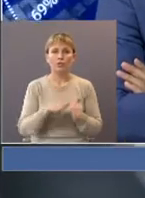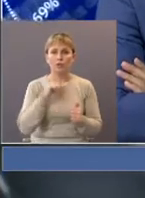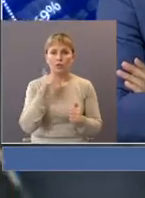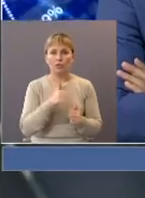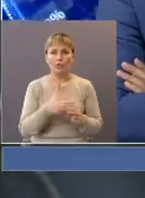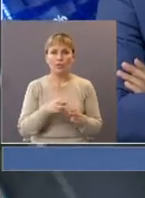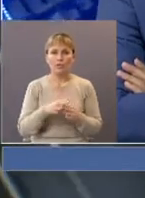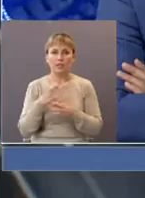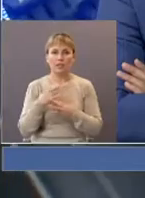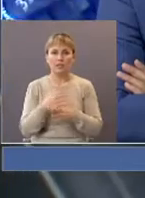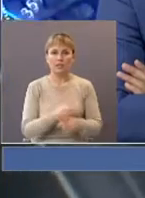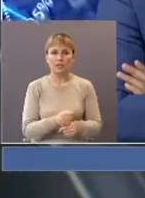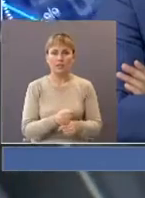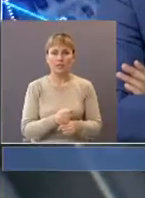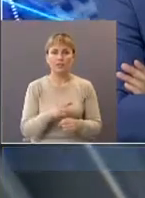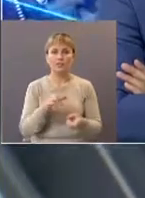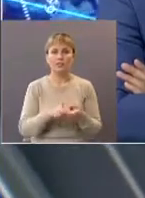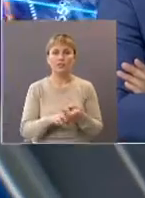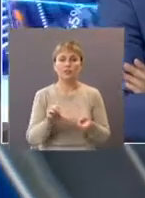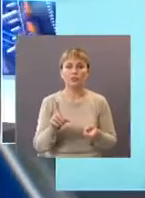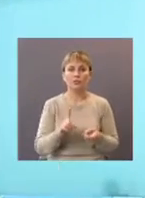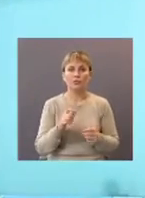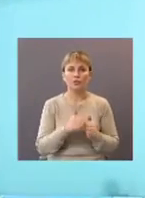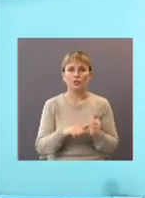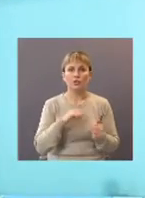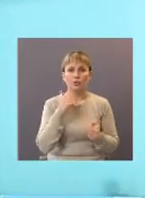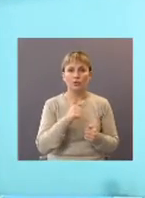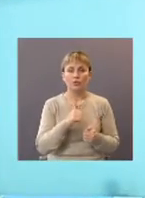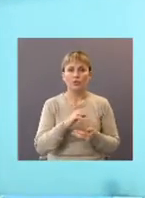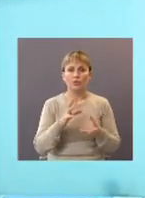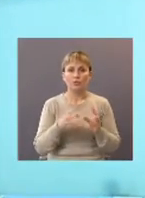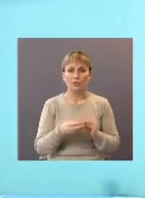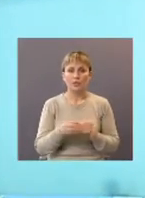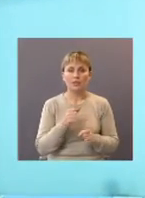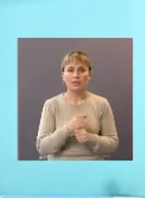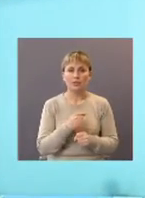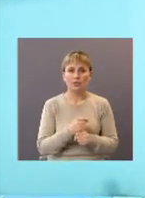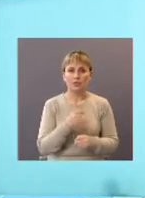объем сокращается. В связи с чем? Ежегодно ужесточаются